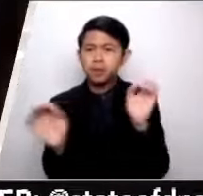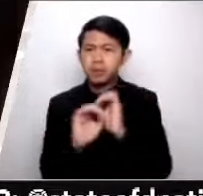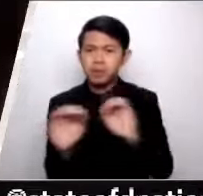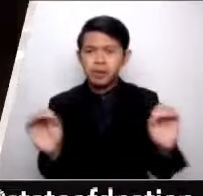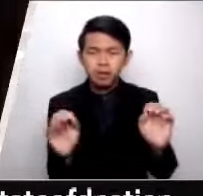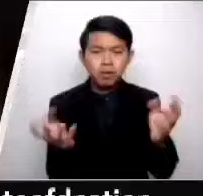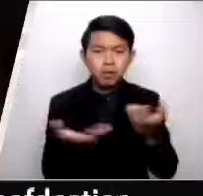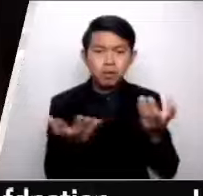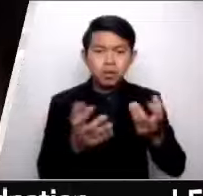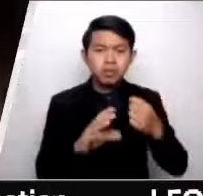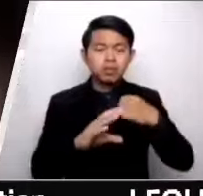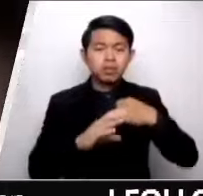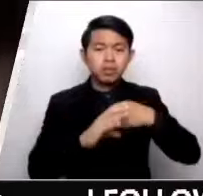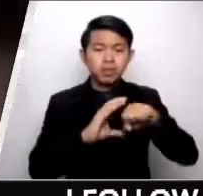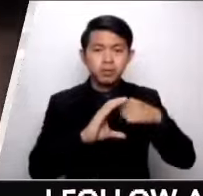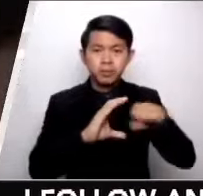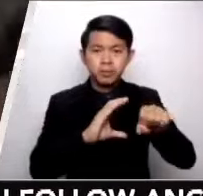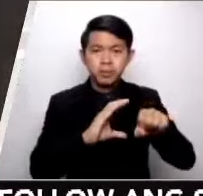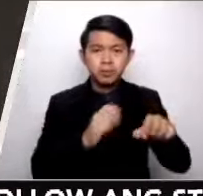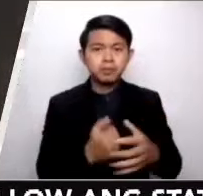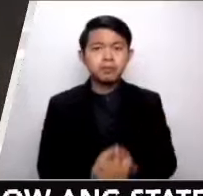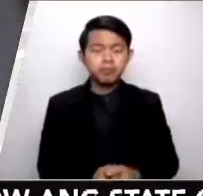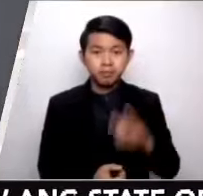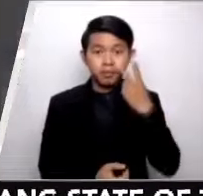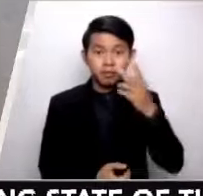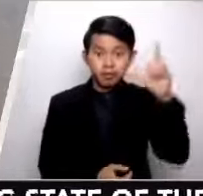Fabia, lumalangoy na sa abutleg na baha.